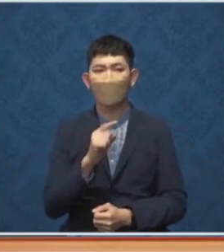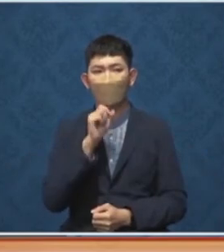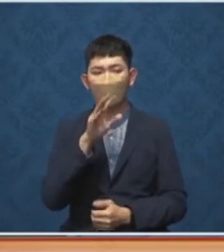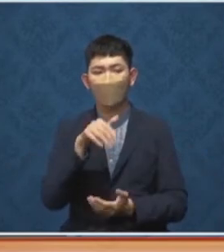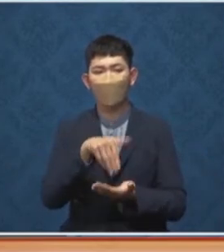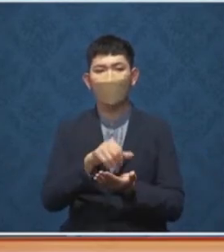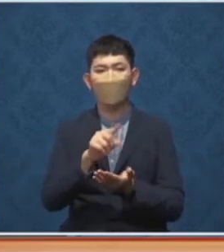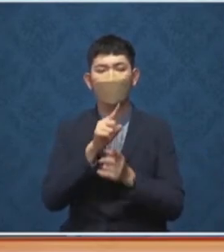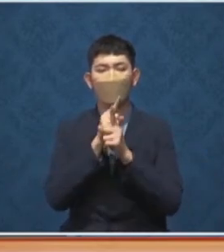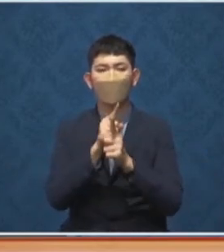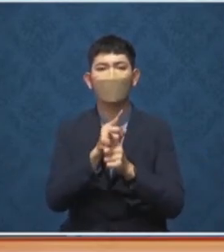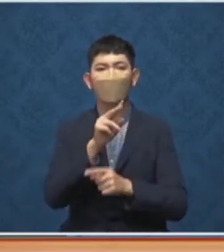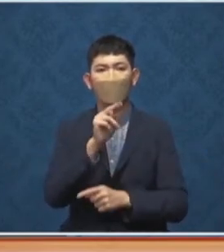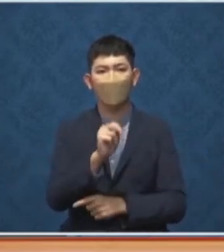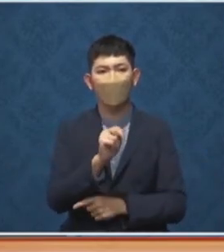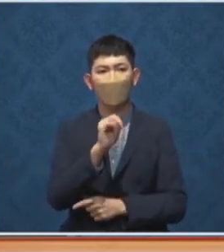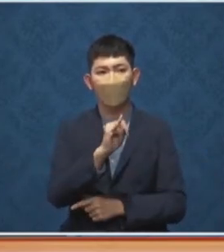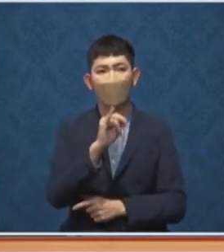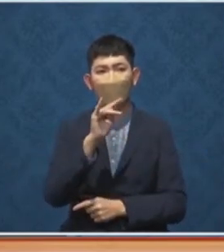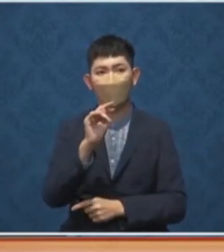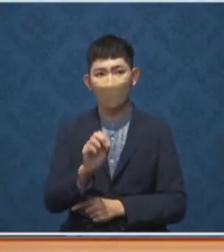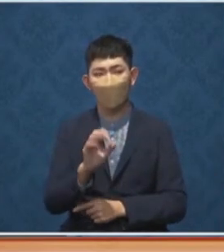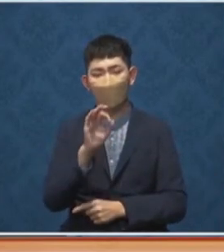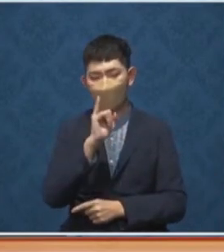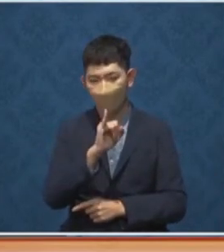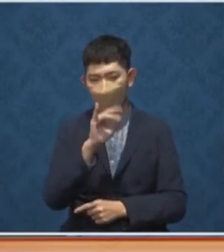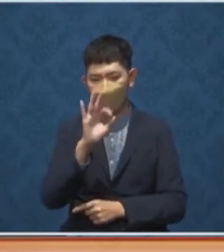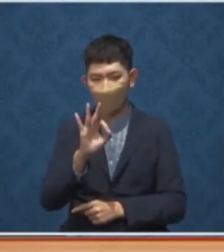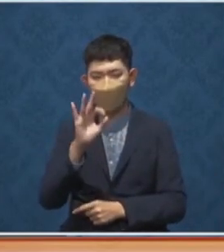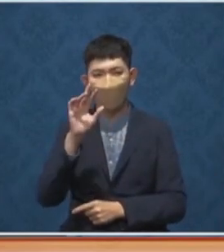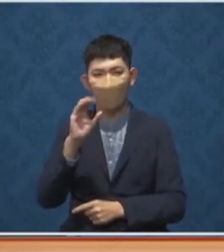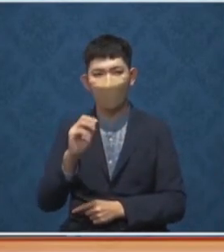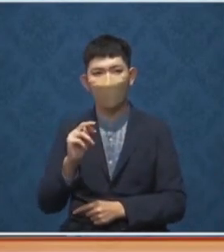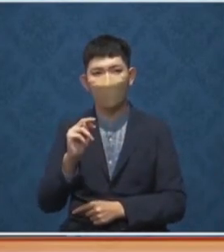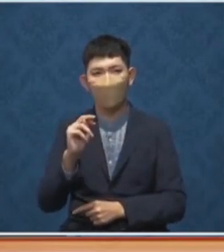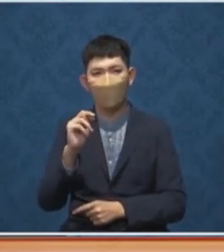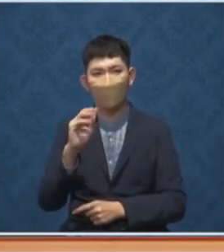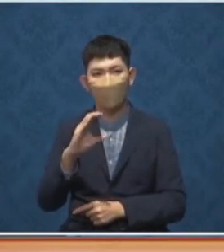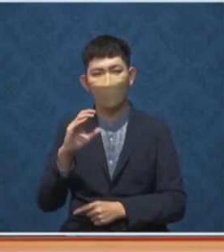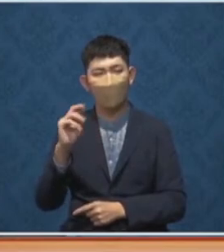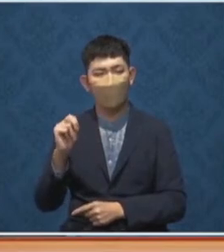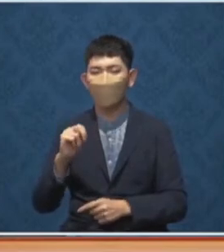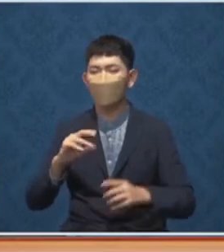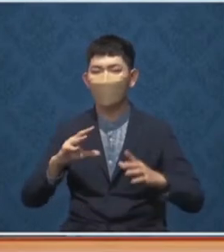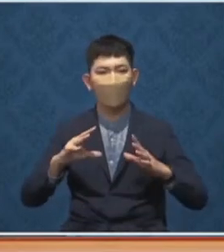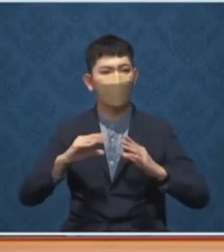ทำตามหกการของ IFCN จรเป็ส่งที่เป็ไปไม่ได้และแลว่ สู Guer น suic. Voc.